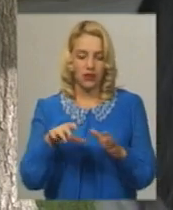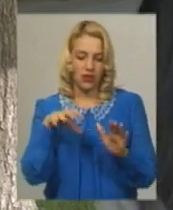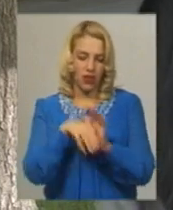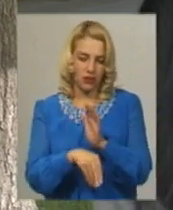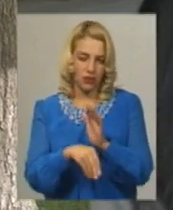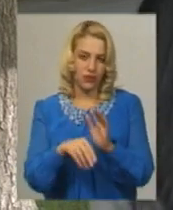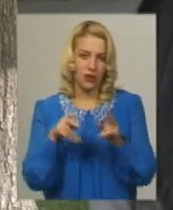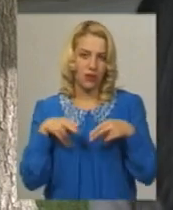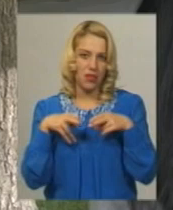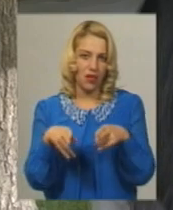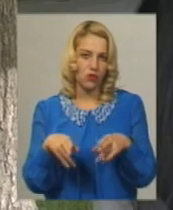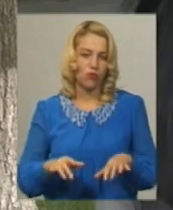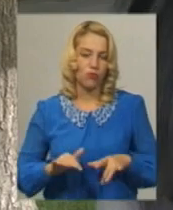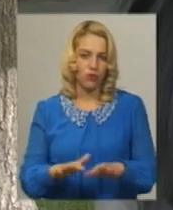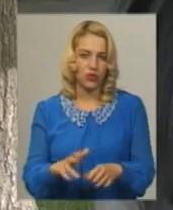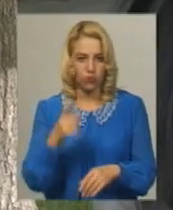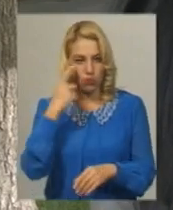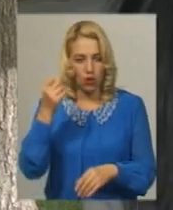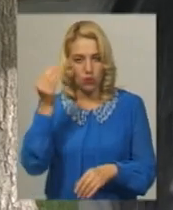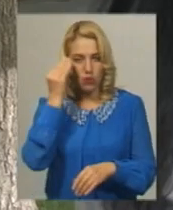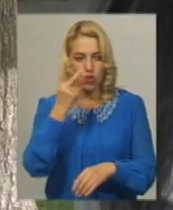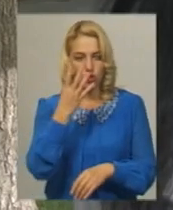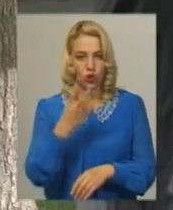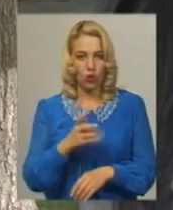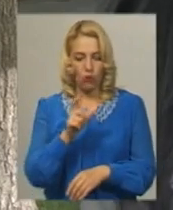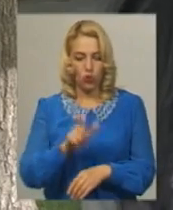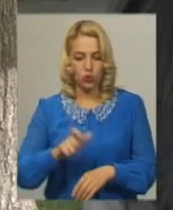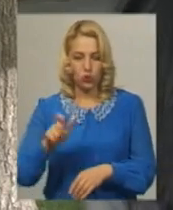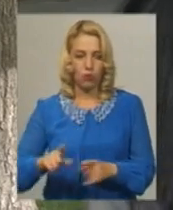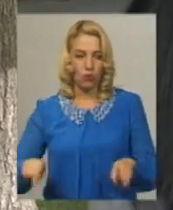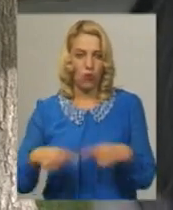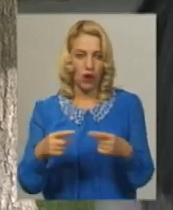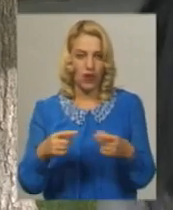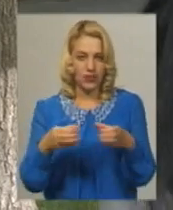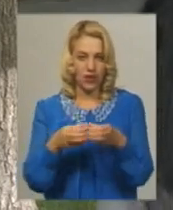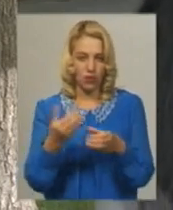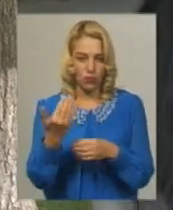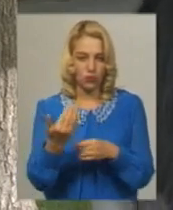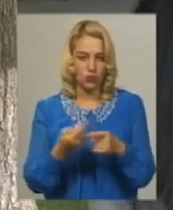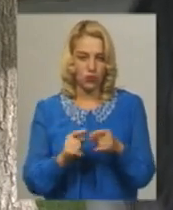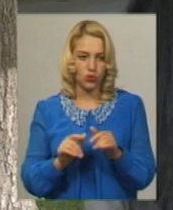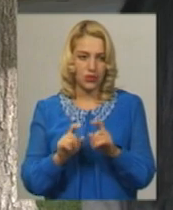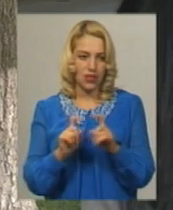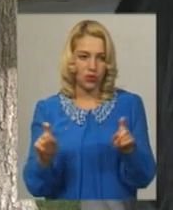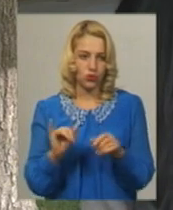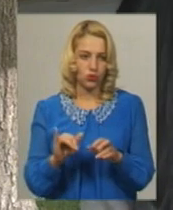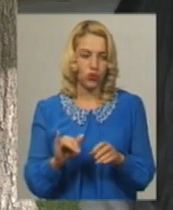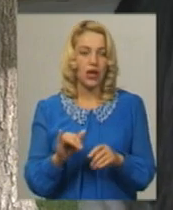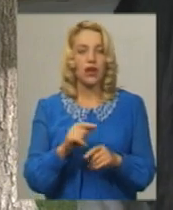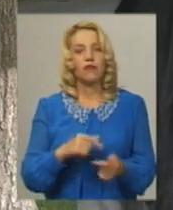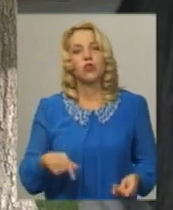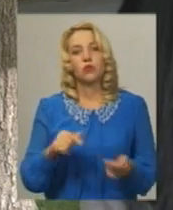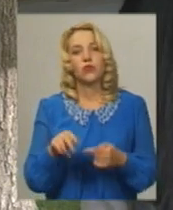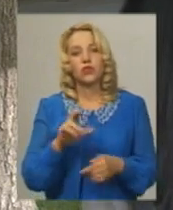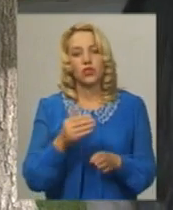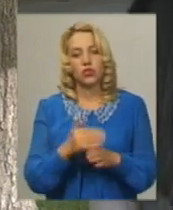кримінального провадження повідомлено про підозру 4 особам, організаторам даного закладу і, відповідно, за частиною